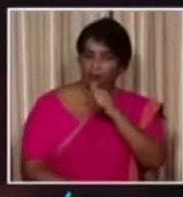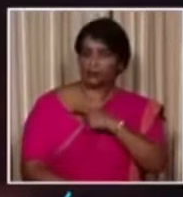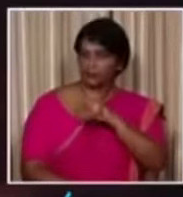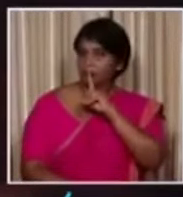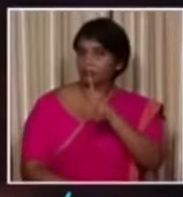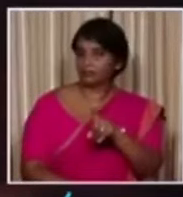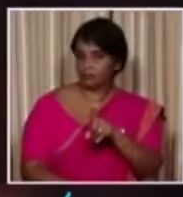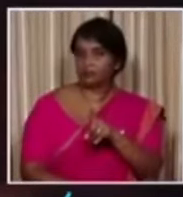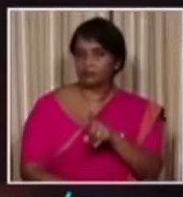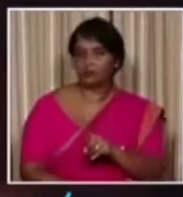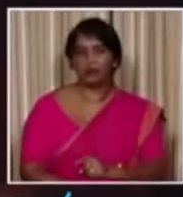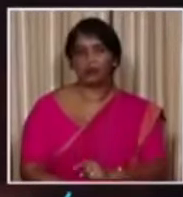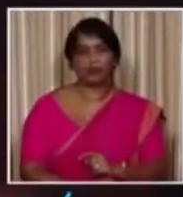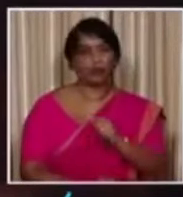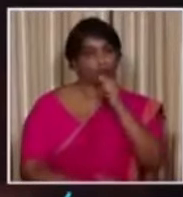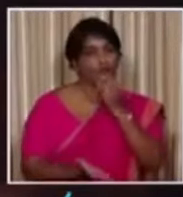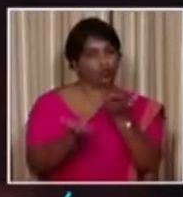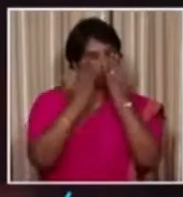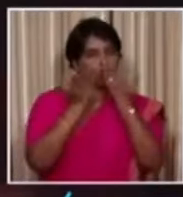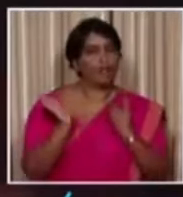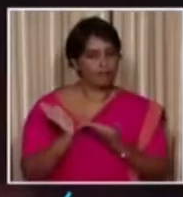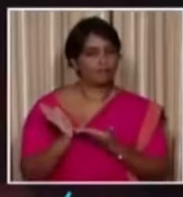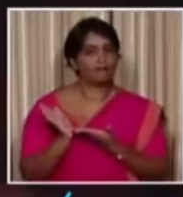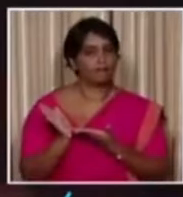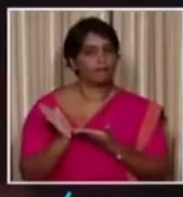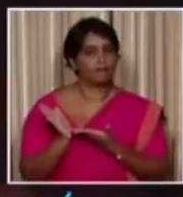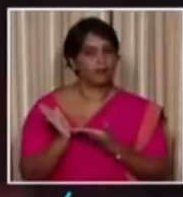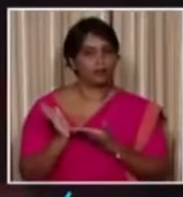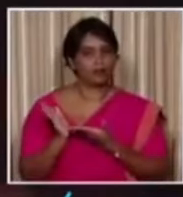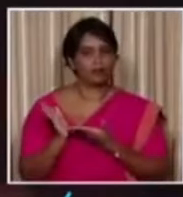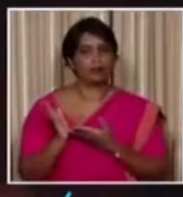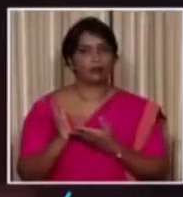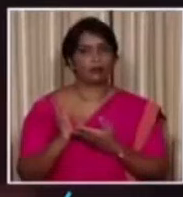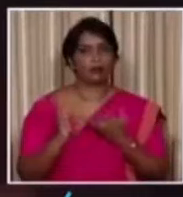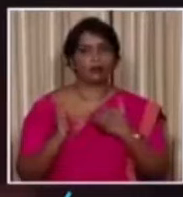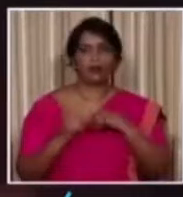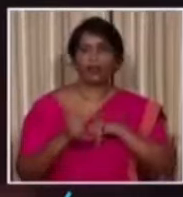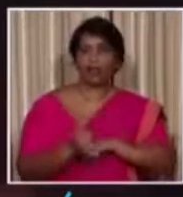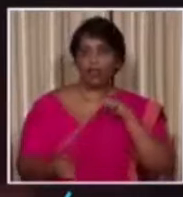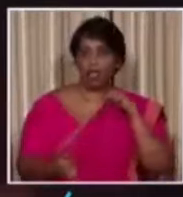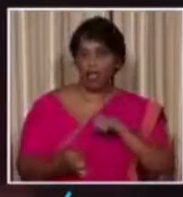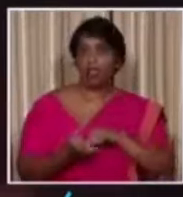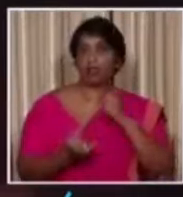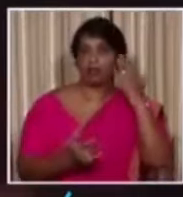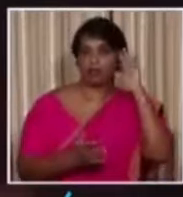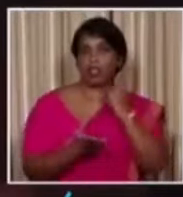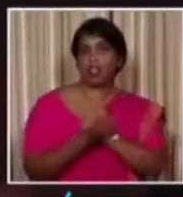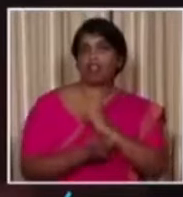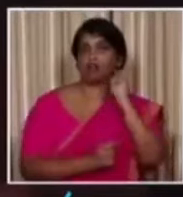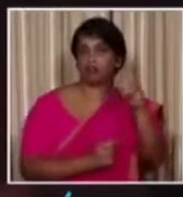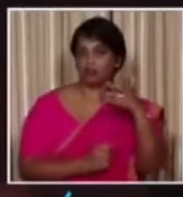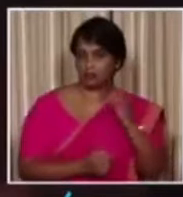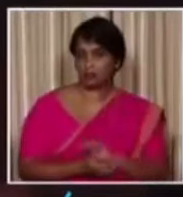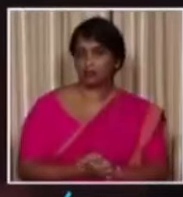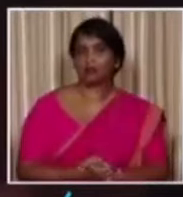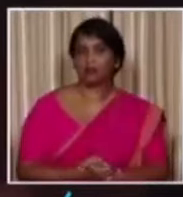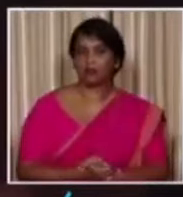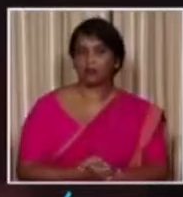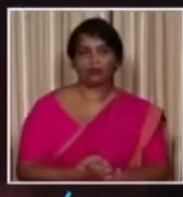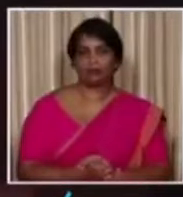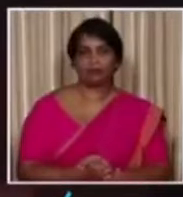කියනවා සාක්ෂි සහිතව තියෙනවා. එක්තරා ලේකම්වරියක් ලියුමකුත් යවලා තියෙනවා. ඒ